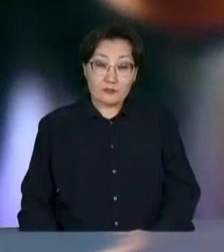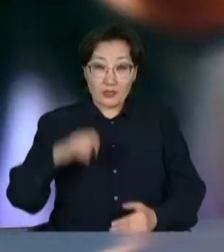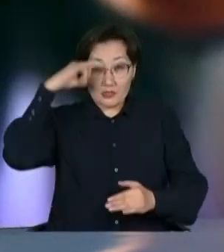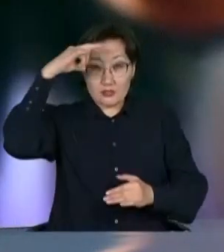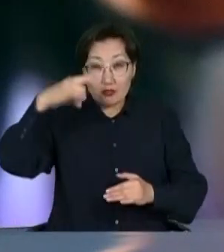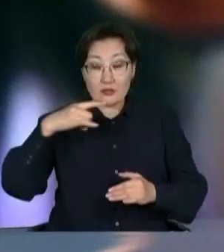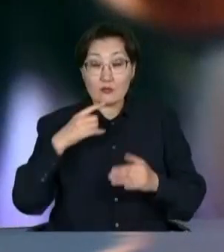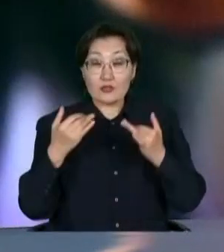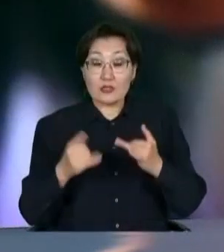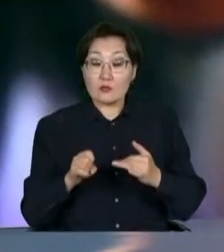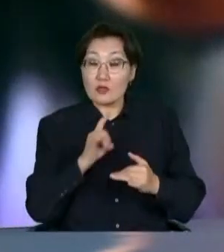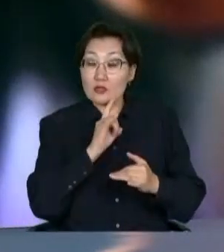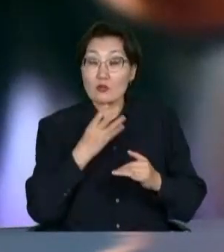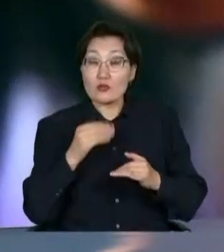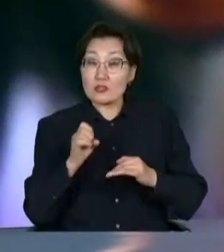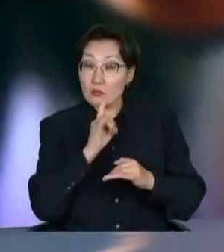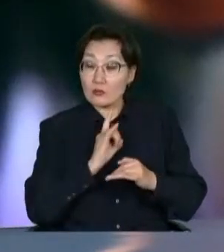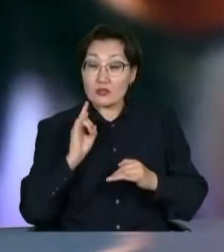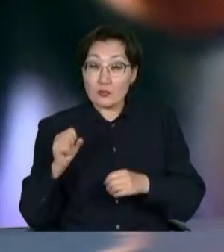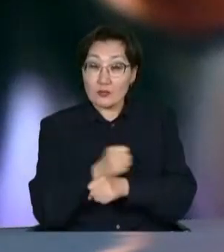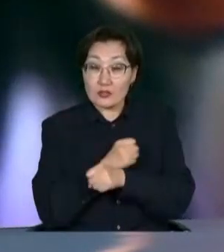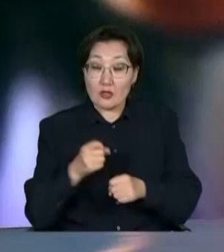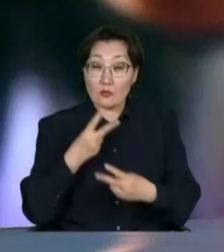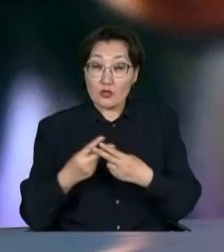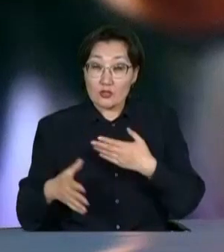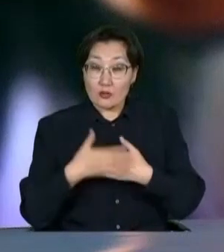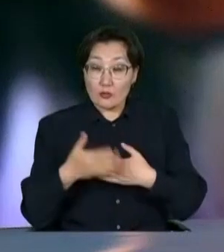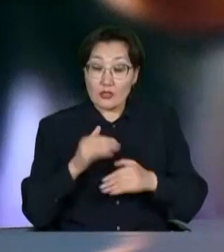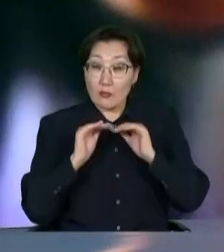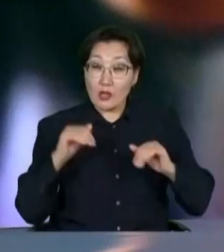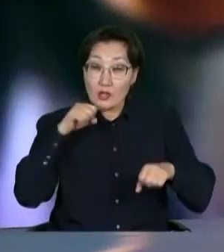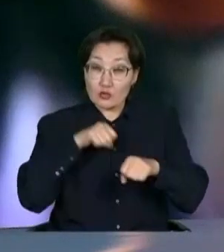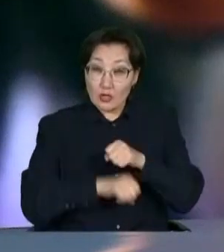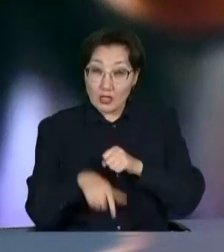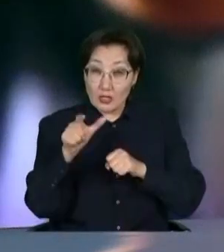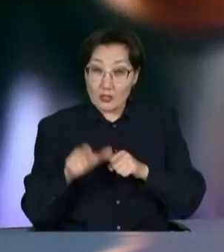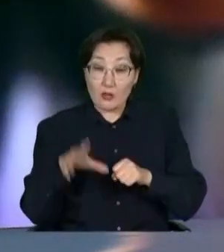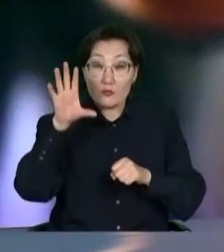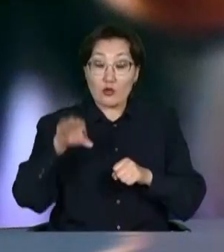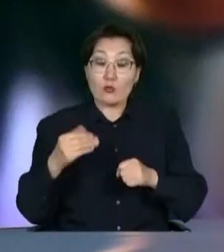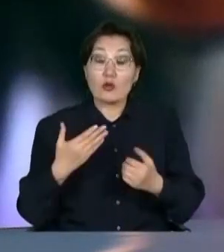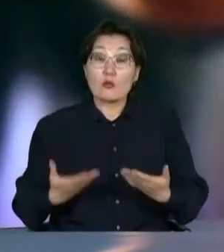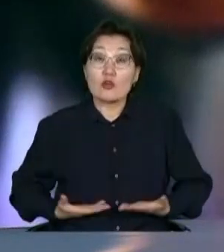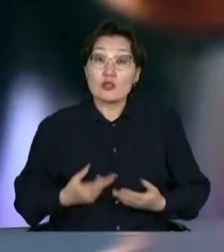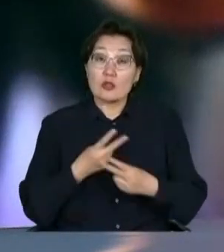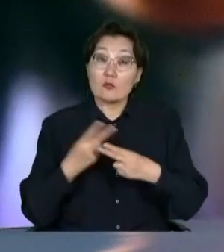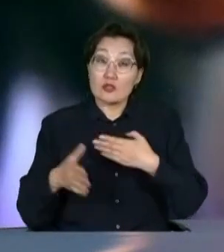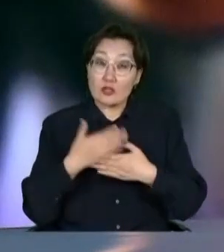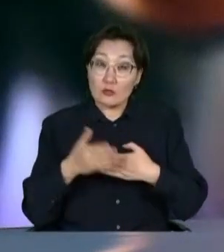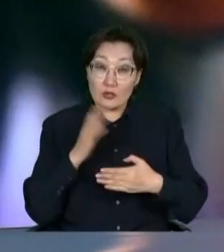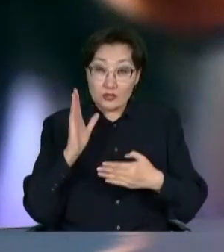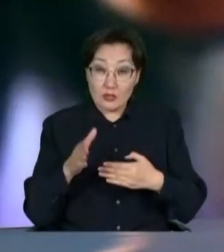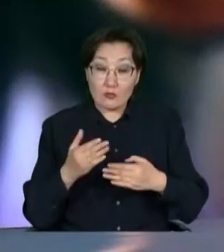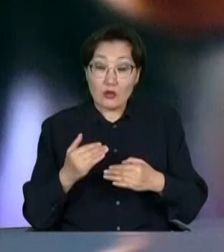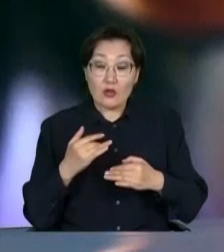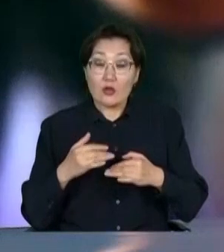Kazakstan'da bulan bulay eyeline kol götürgenler sottalıp, pedofiller ömür boyuna bas bostandığından ayırlat. Köpten beri koğam talqısında jürgen zañ